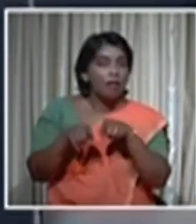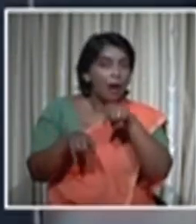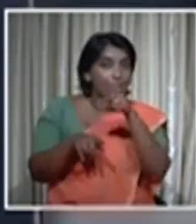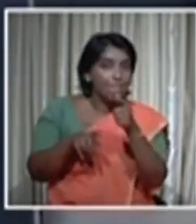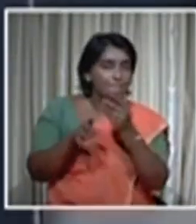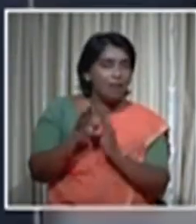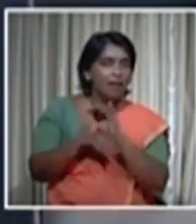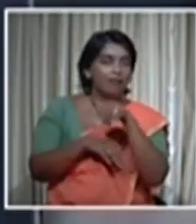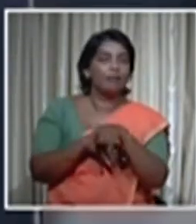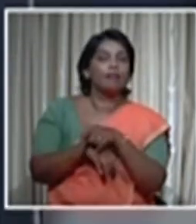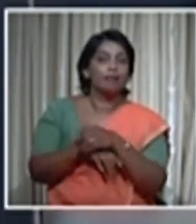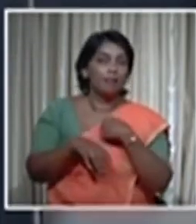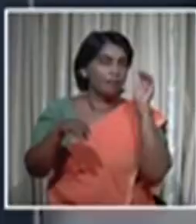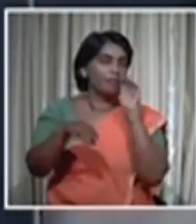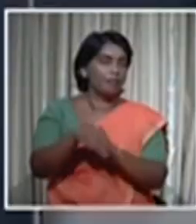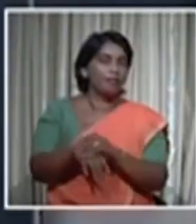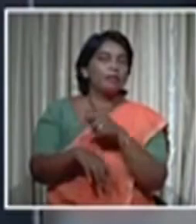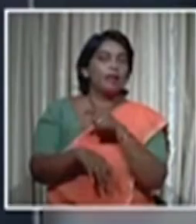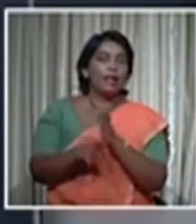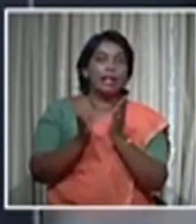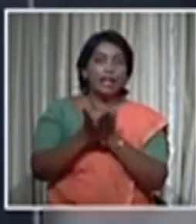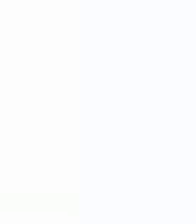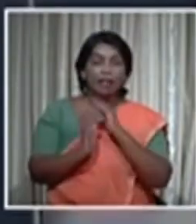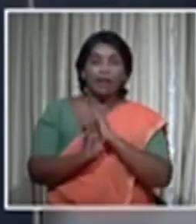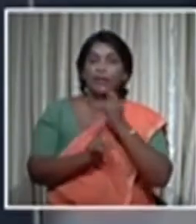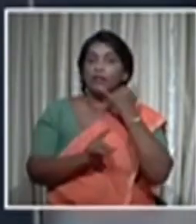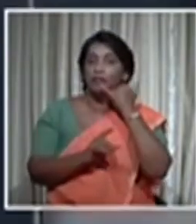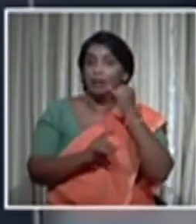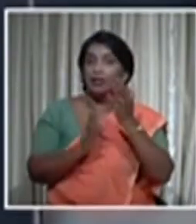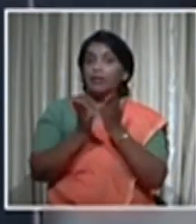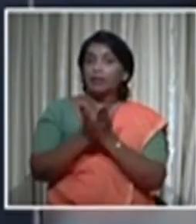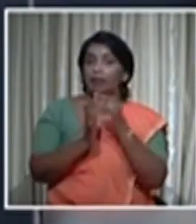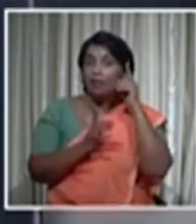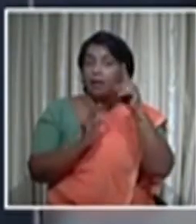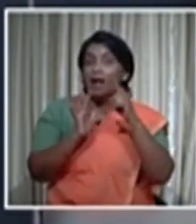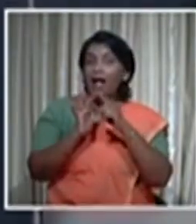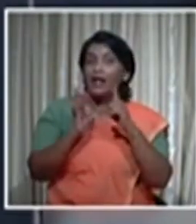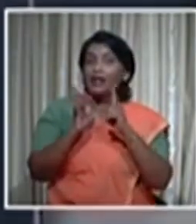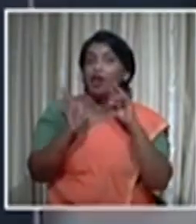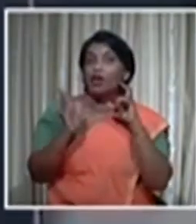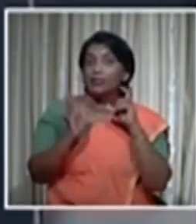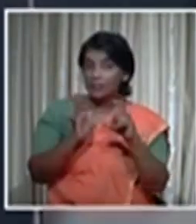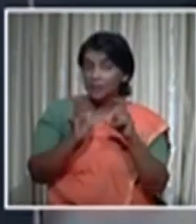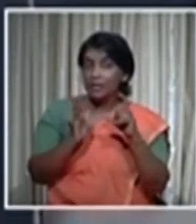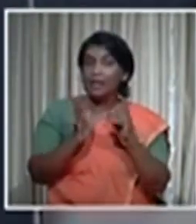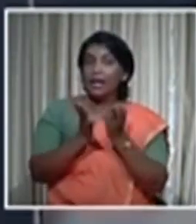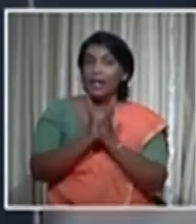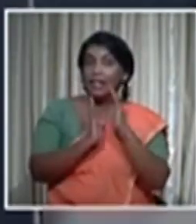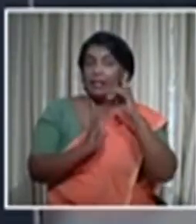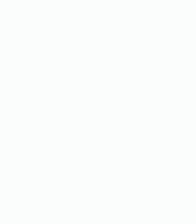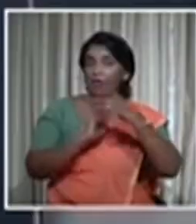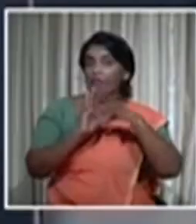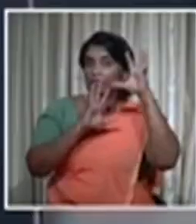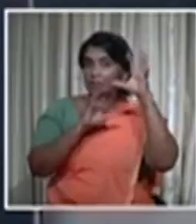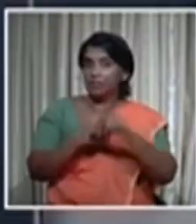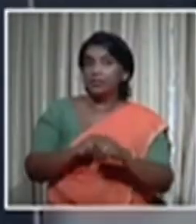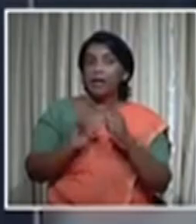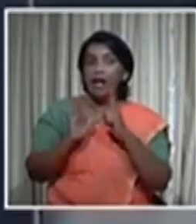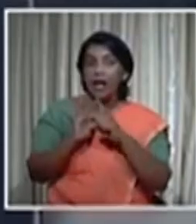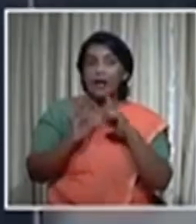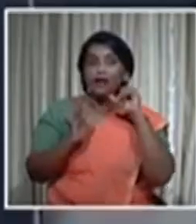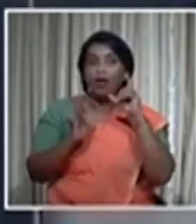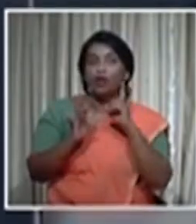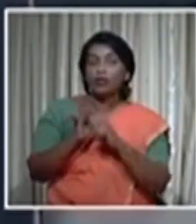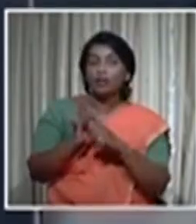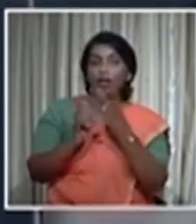එලියට පයින්නේ අපිට දැනගන්න ලැබිලා තියෙනවා ඉන්දියාවට කතා කරලා ඉන්දියාවේ IOC එකේ තෙල් ටික ඉන්දියාවේ ගොල් ලංකාවට ගැලලා අපි IOC එකට